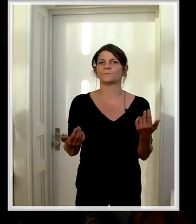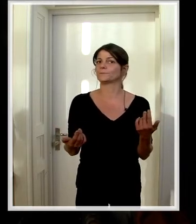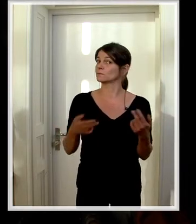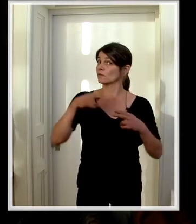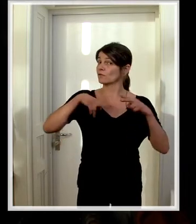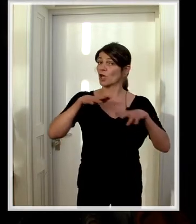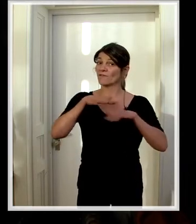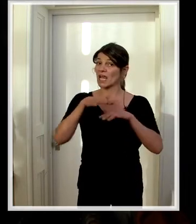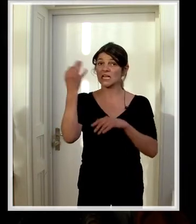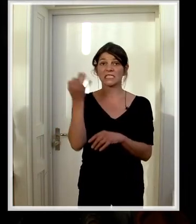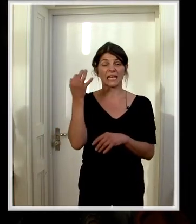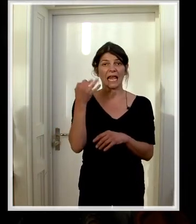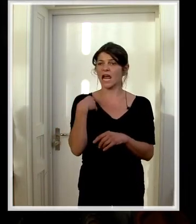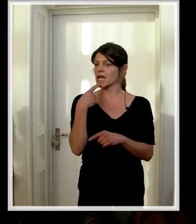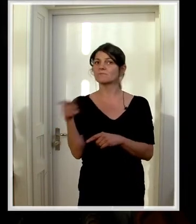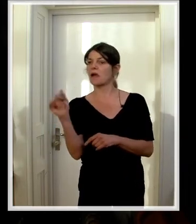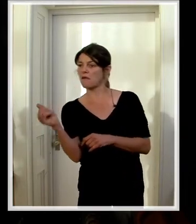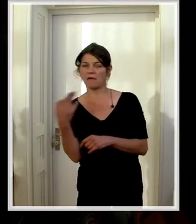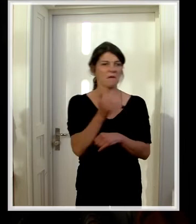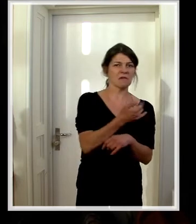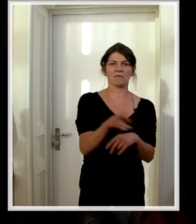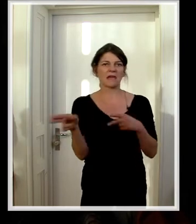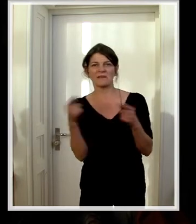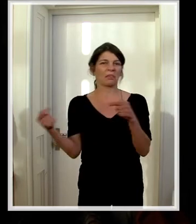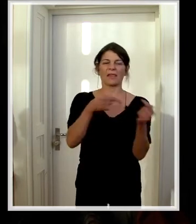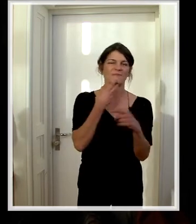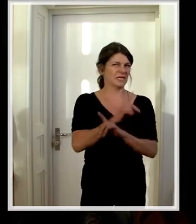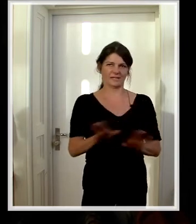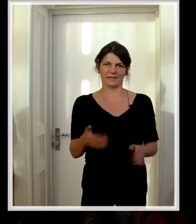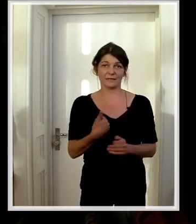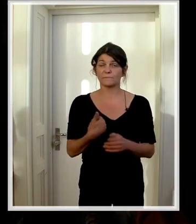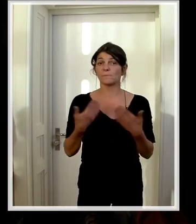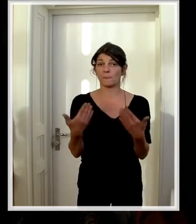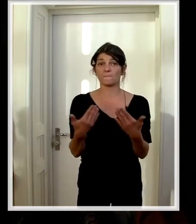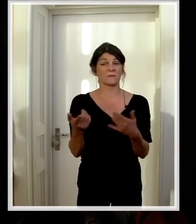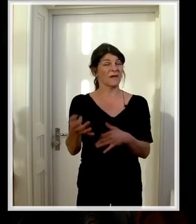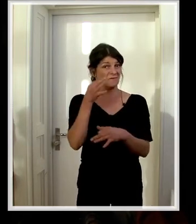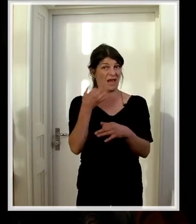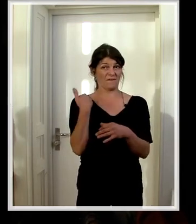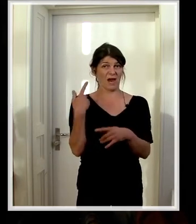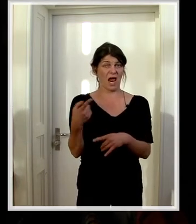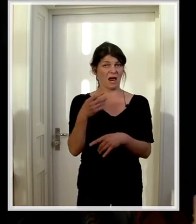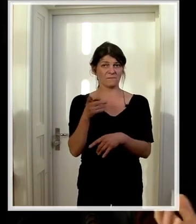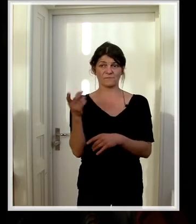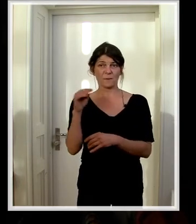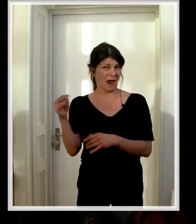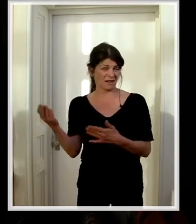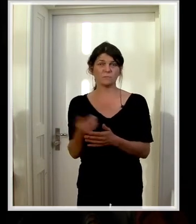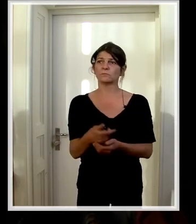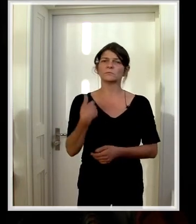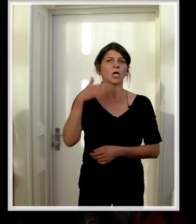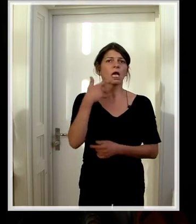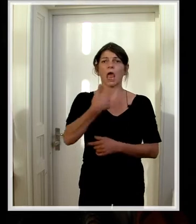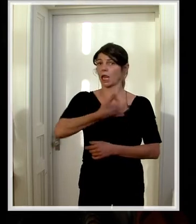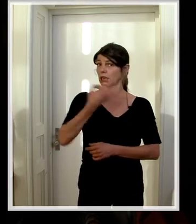verschiedene Verkehrsträger gegeneinander aussprechen. Aber vielleicht zu der Frage, die du gestellt hast, noch schnell, Martin. Oder? Ich höre den Landtag über